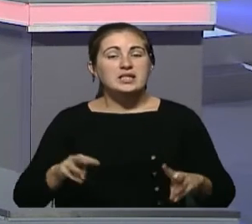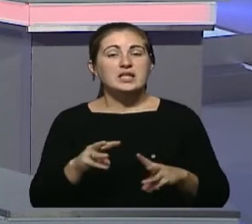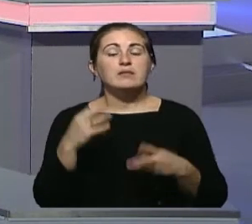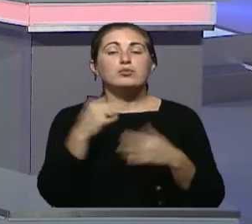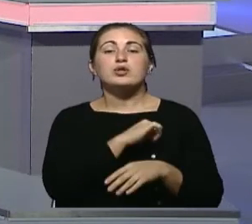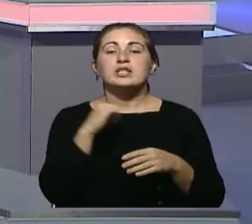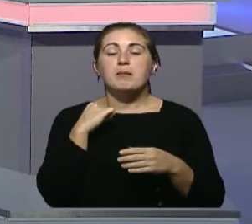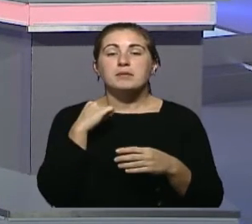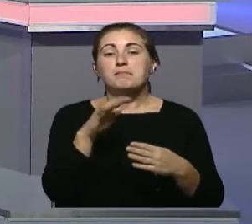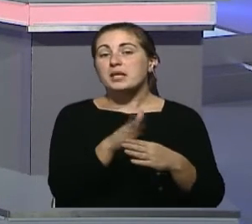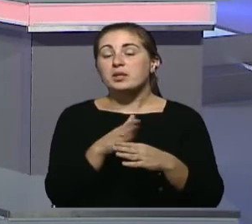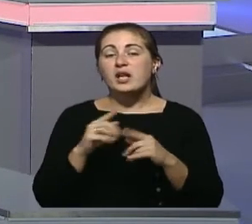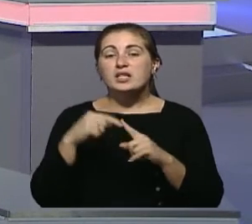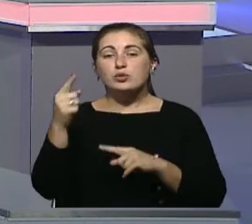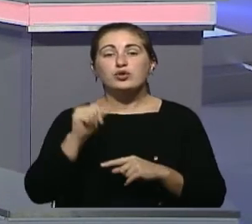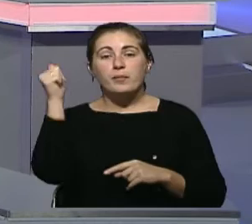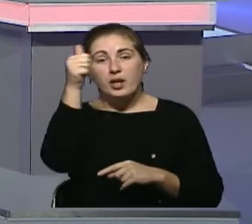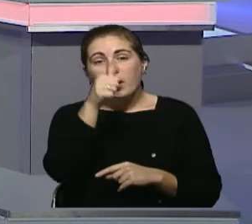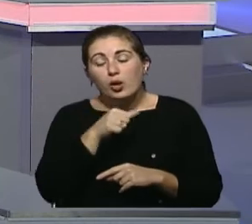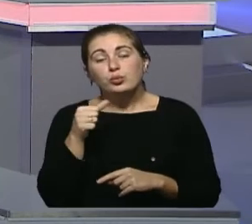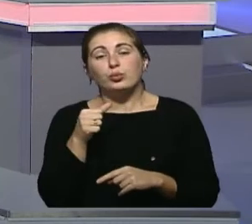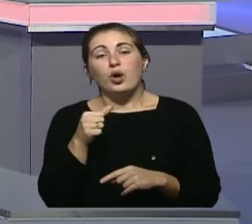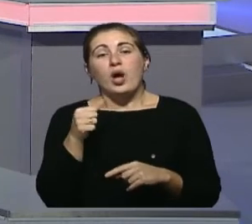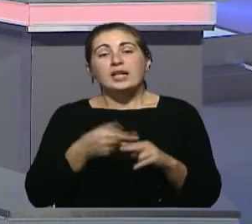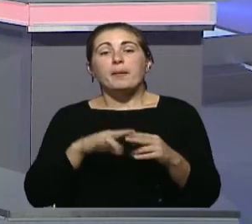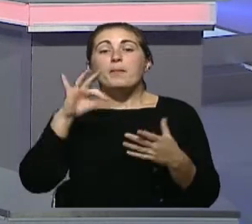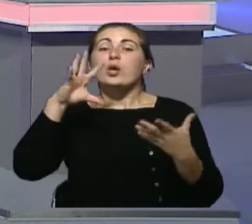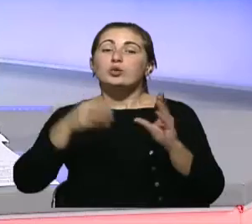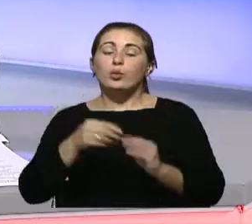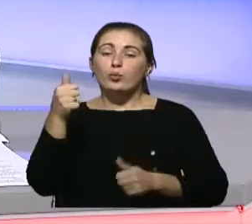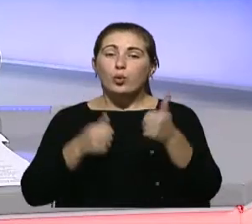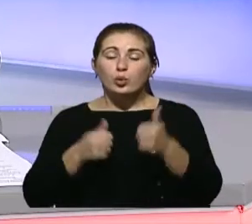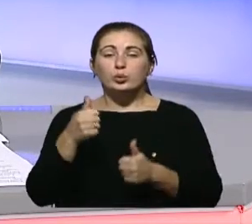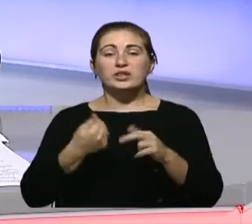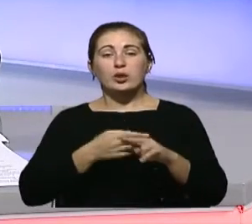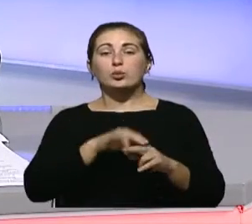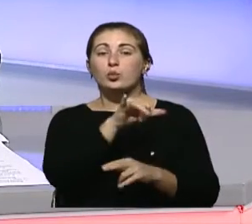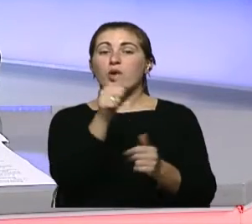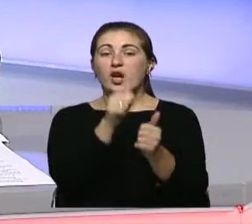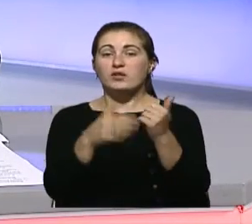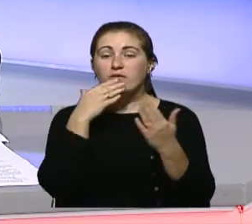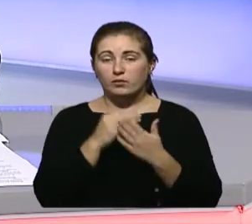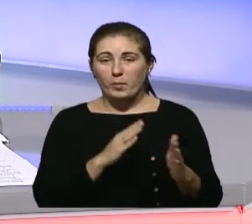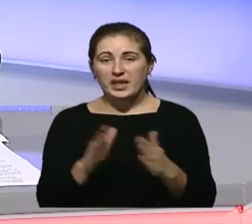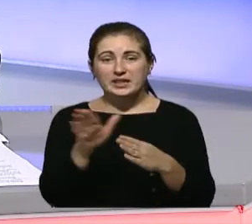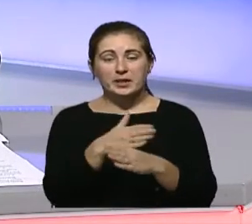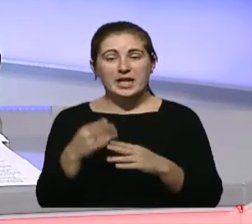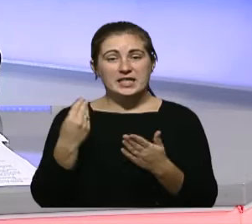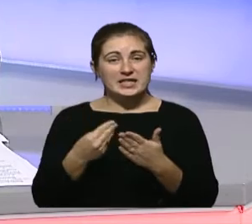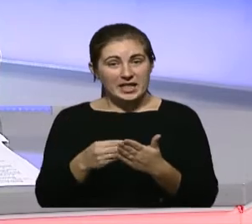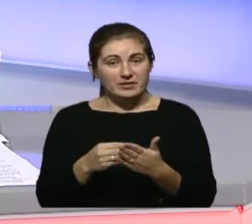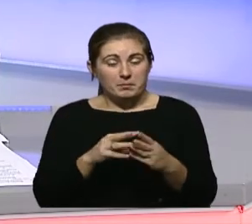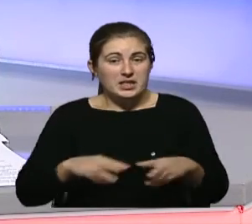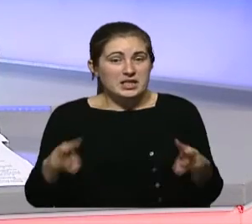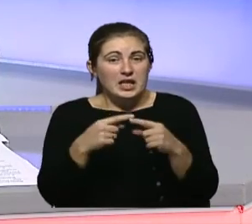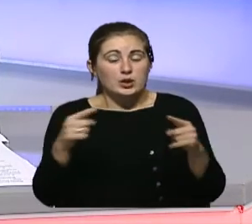сами распределяют в следующем году, но это по итогам конкурсов, которые у каждого свой порядок распределения этих средств министерств